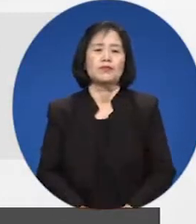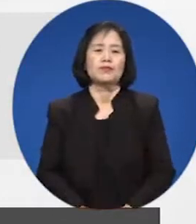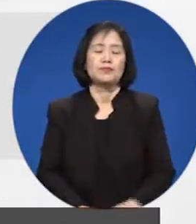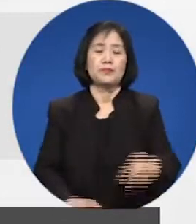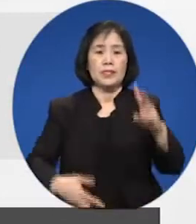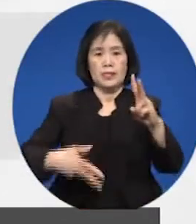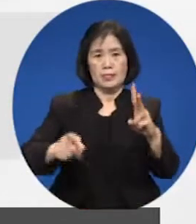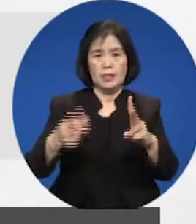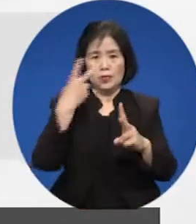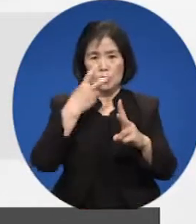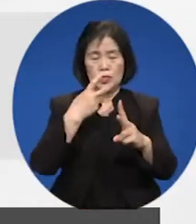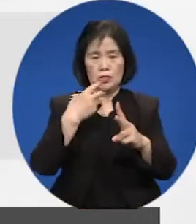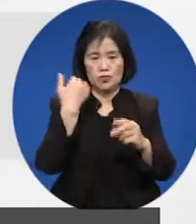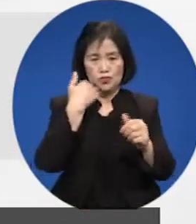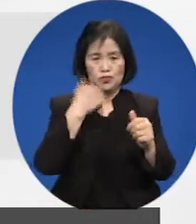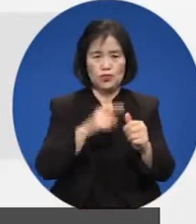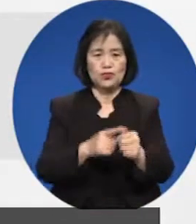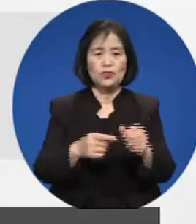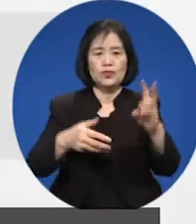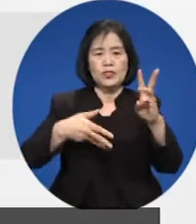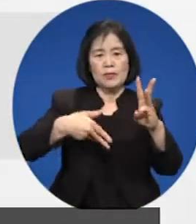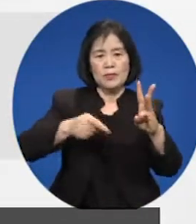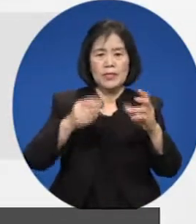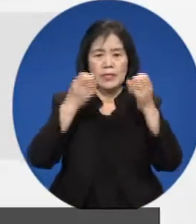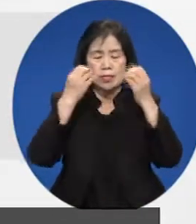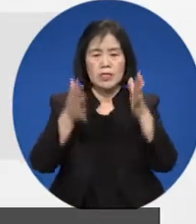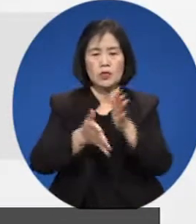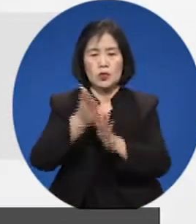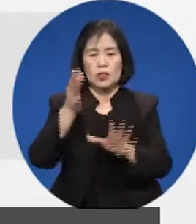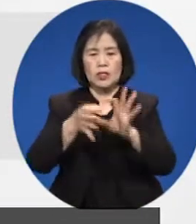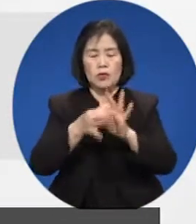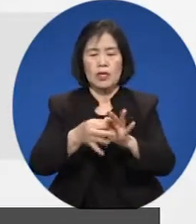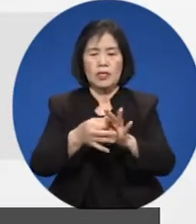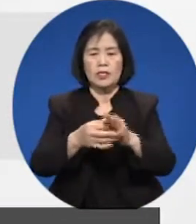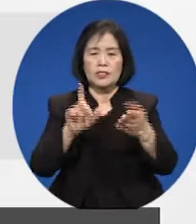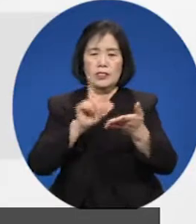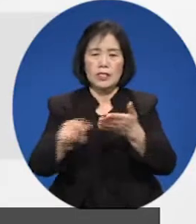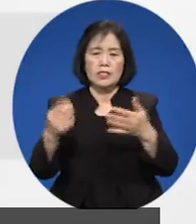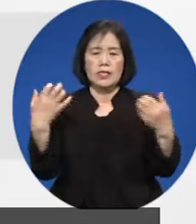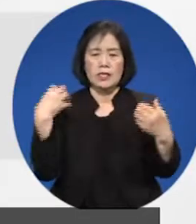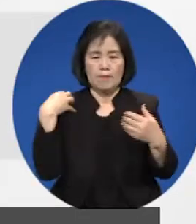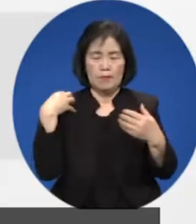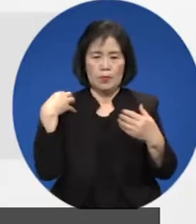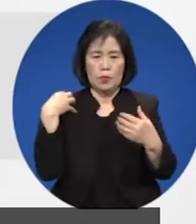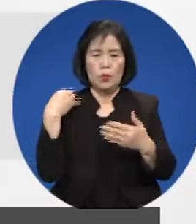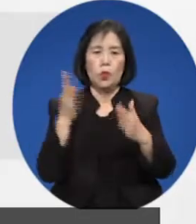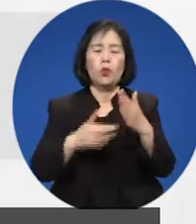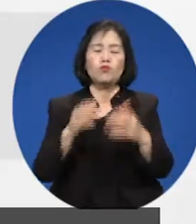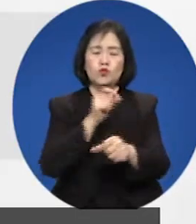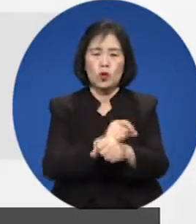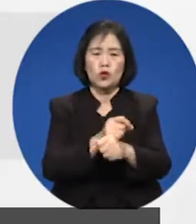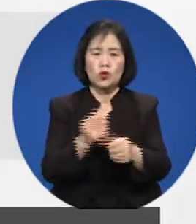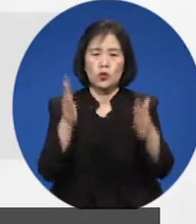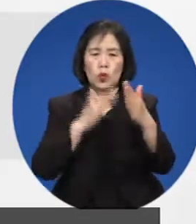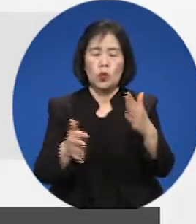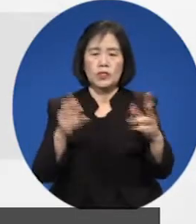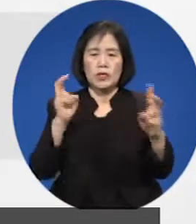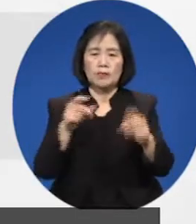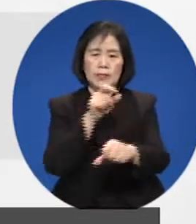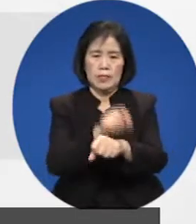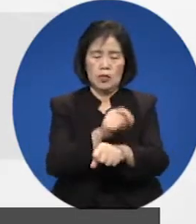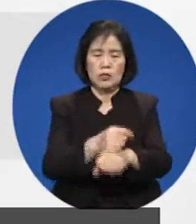2차 조사 대상은 요 2 3기 신도시 관련이 지자체 담당 공무원과 지방공기업 직원